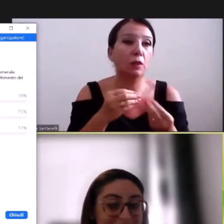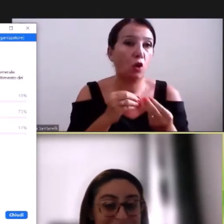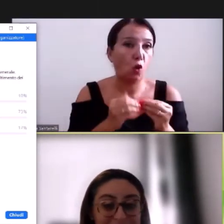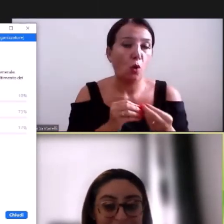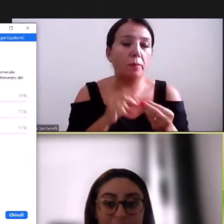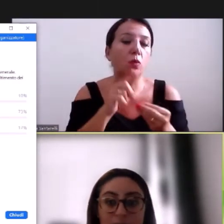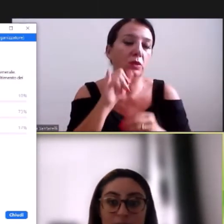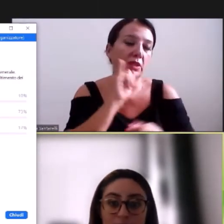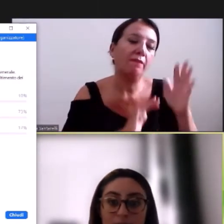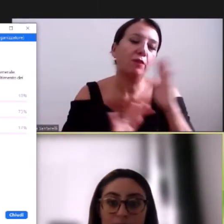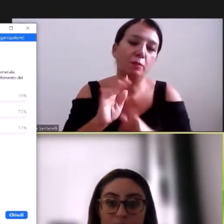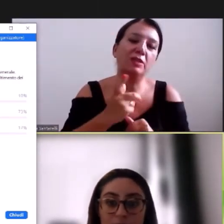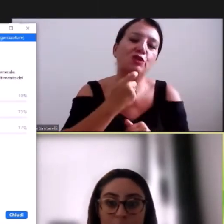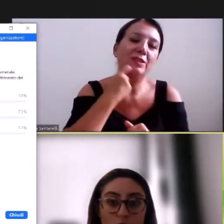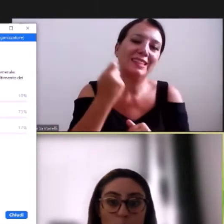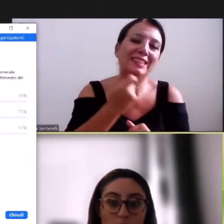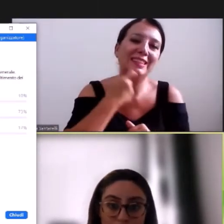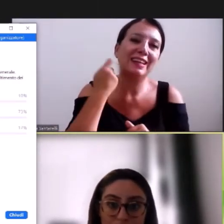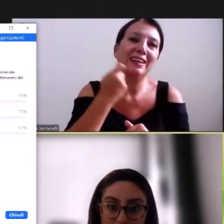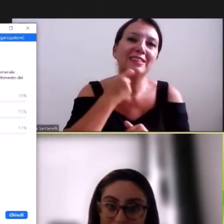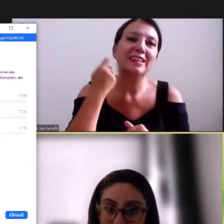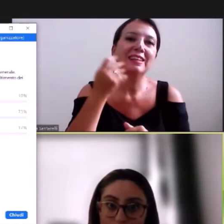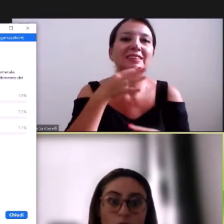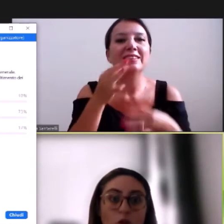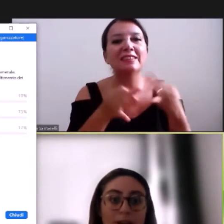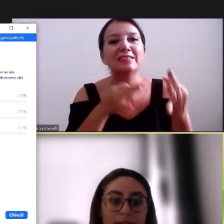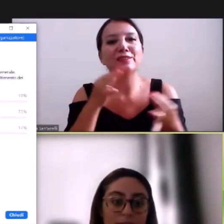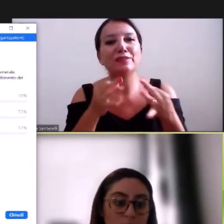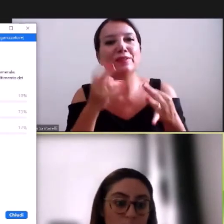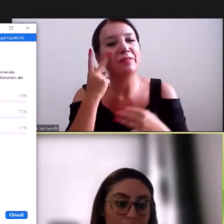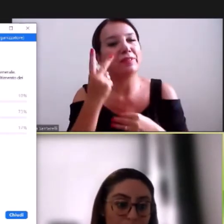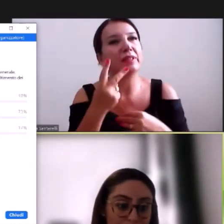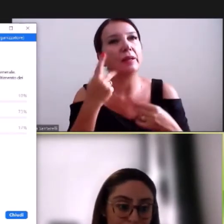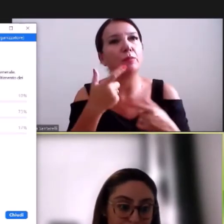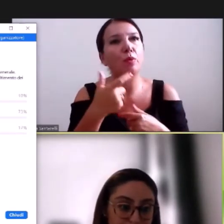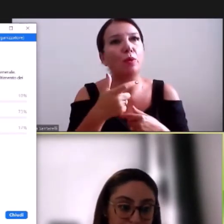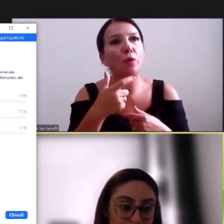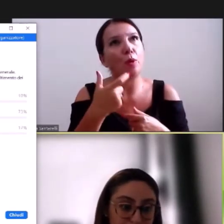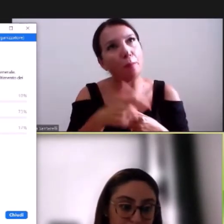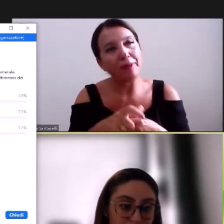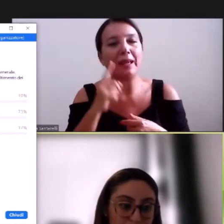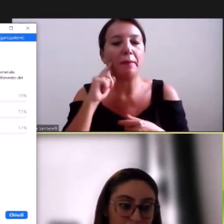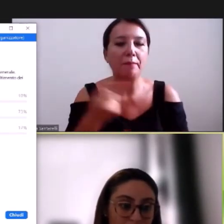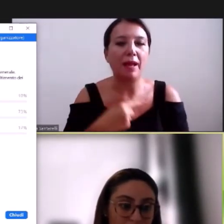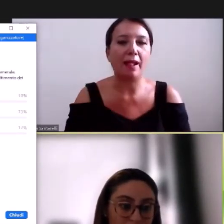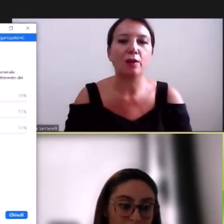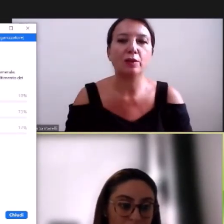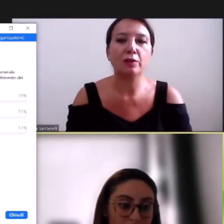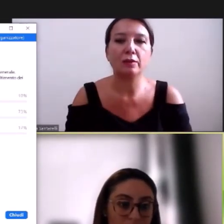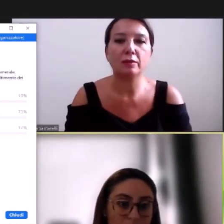un'informazione interessante. E poi dopo vedremo meglio il perché, insomma.